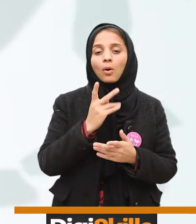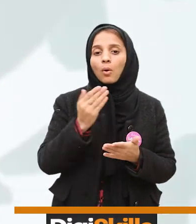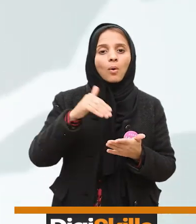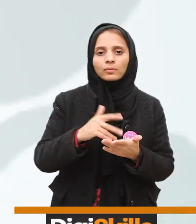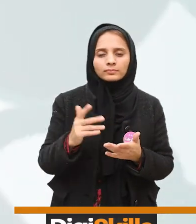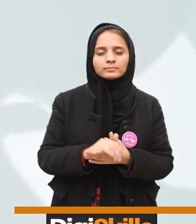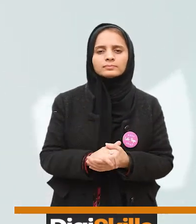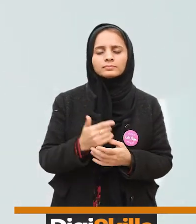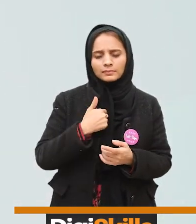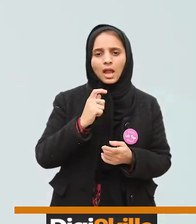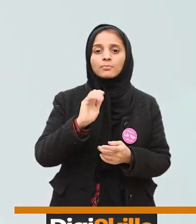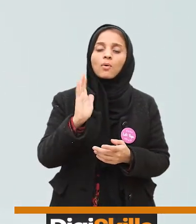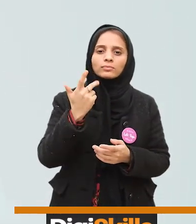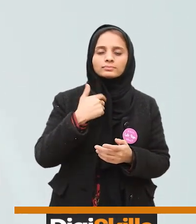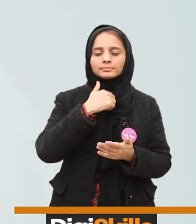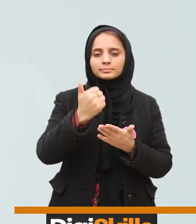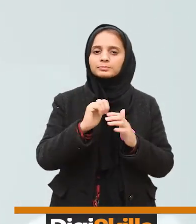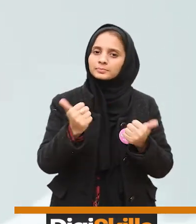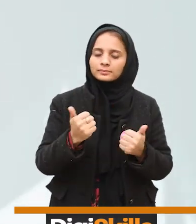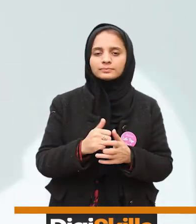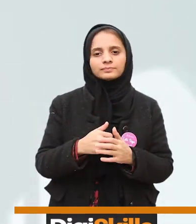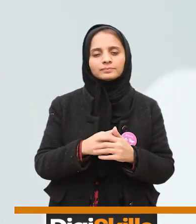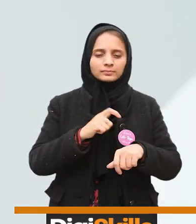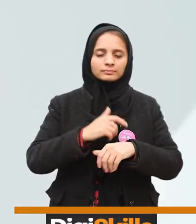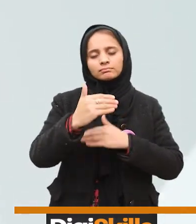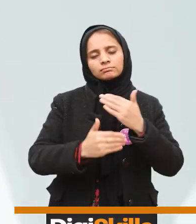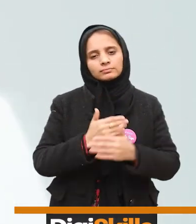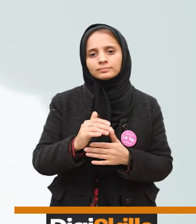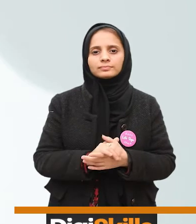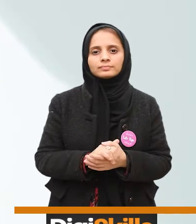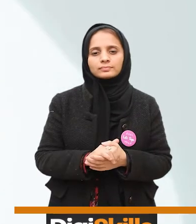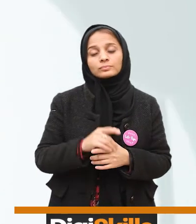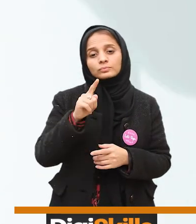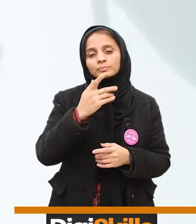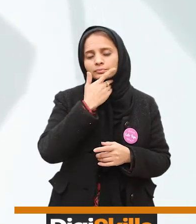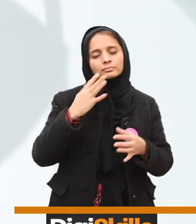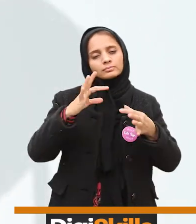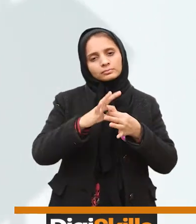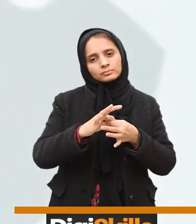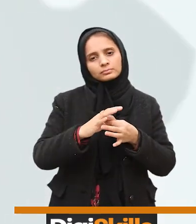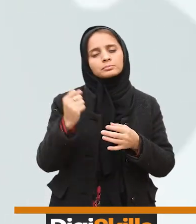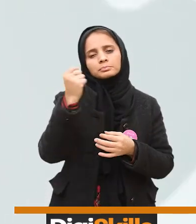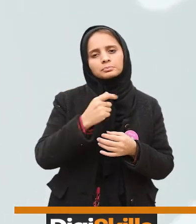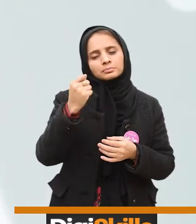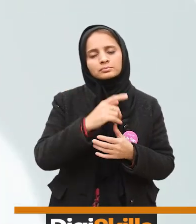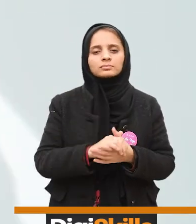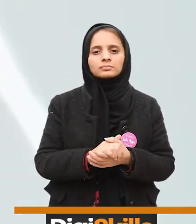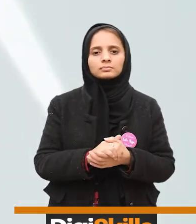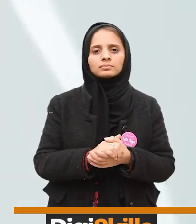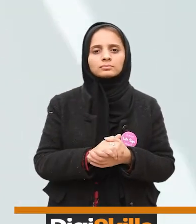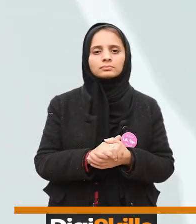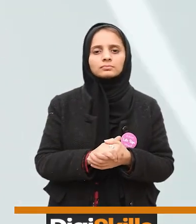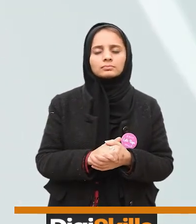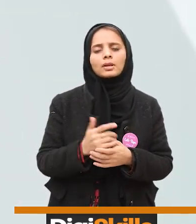وہ کیسے؟ کہ میں نے کچھ پروجیکٹ سکسیسفلی کیے امپلائرس کے ساتھ اوور اے پیریڈ آف ایئرس، اور وہ میرے ساتھ کنٹینیوس منتھلی بیسس